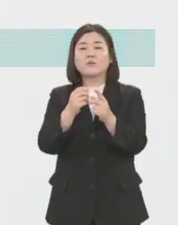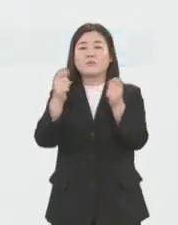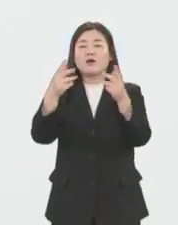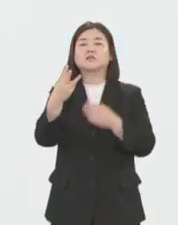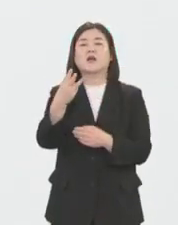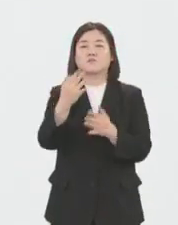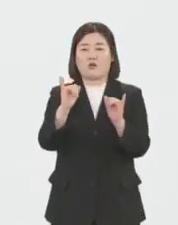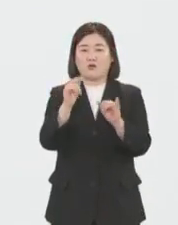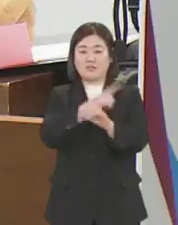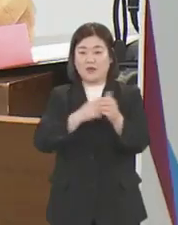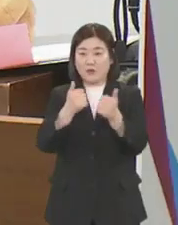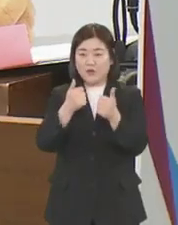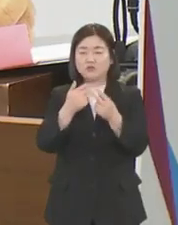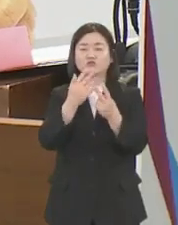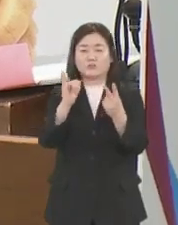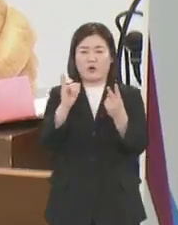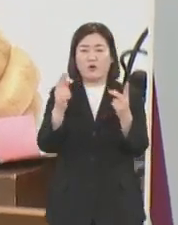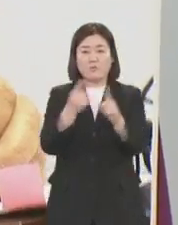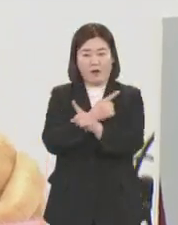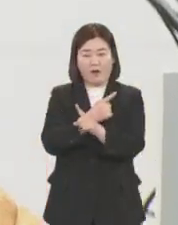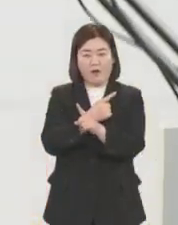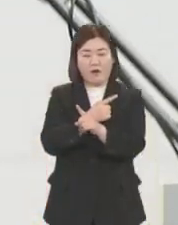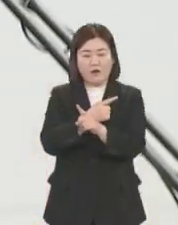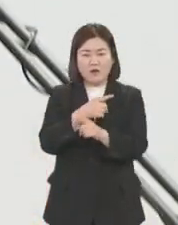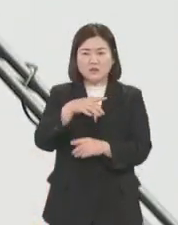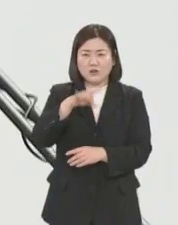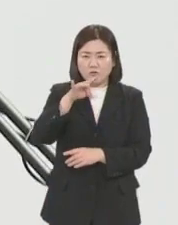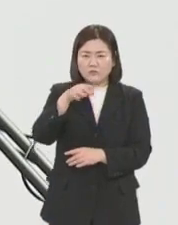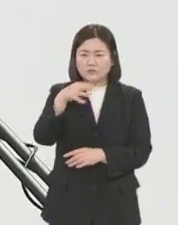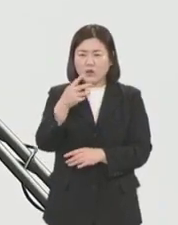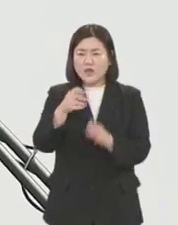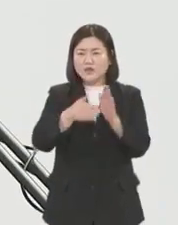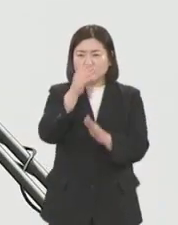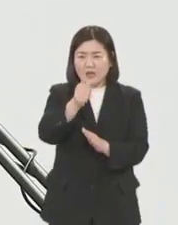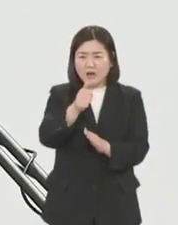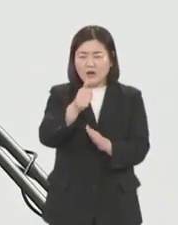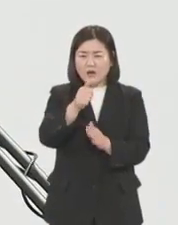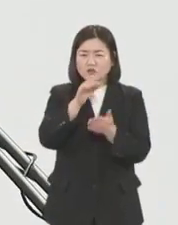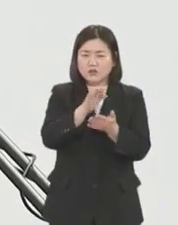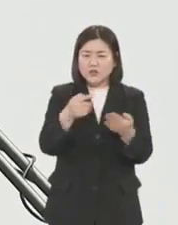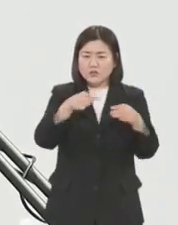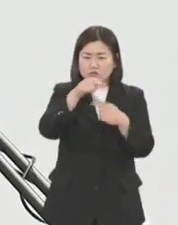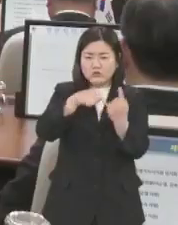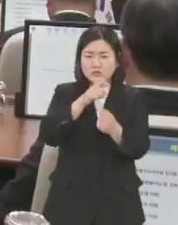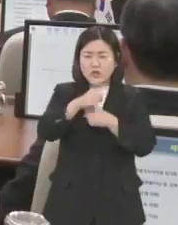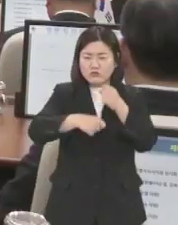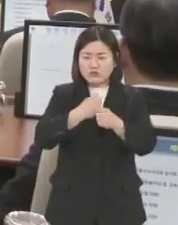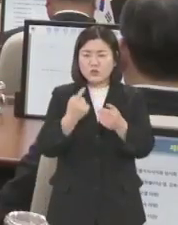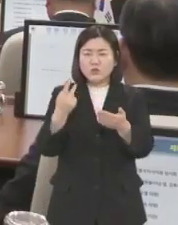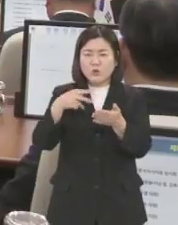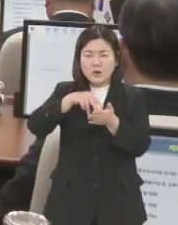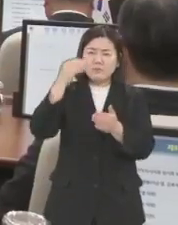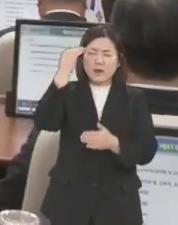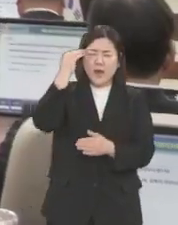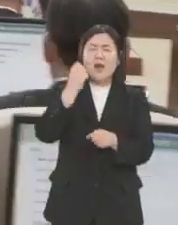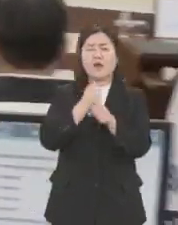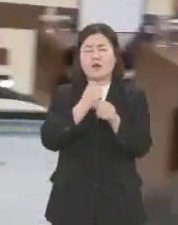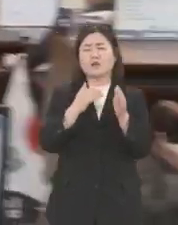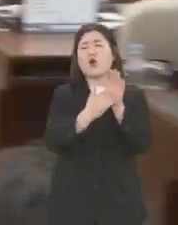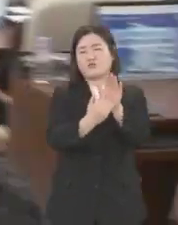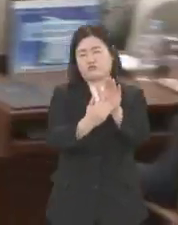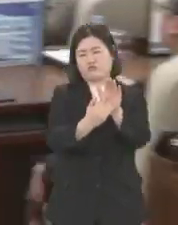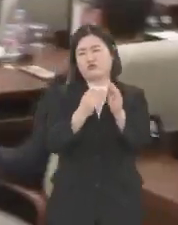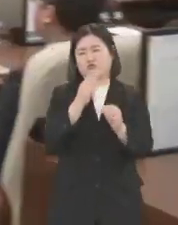3명 이사회 추천은 2명으로 바꾸는 것인데 최 시장이 출자 출연기관의 자율성과 독립성을 해친다며